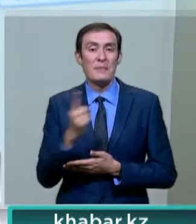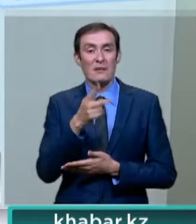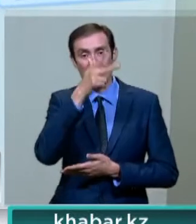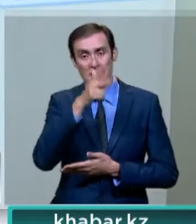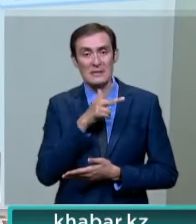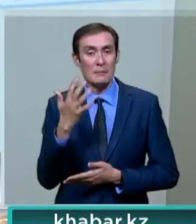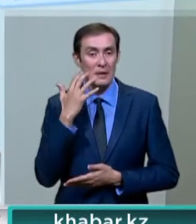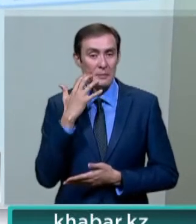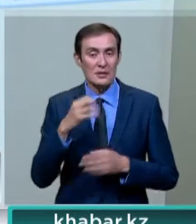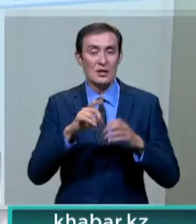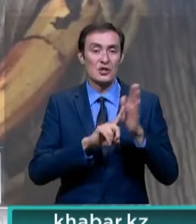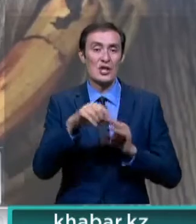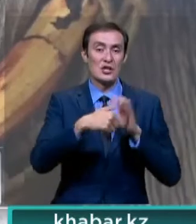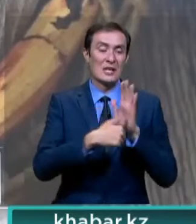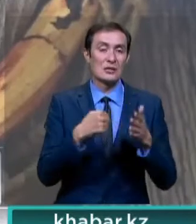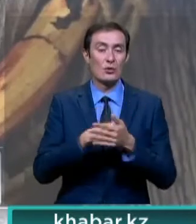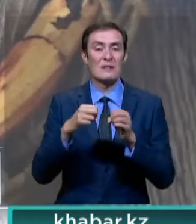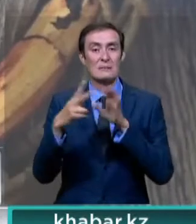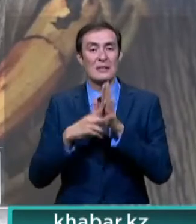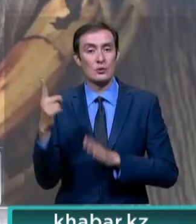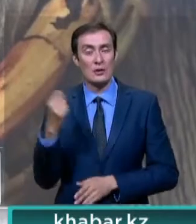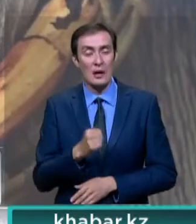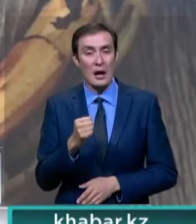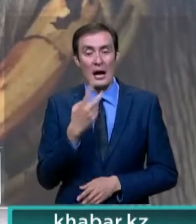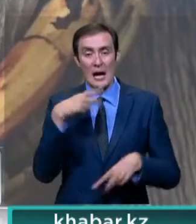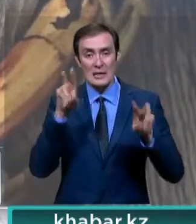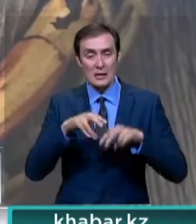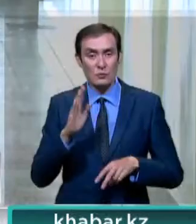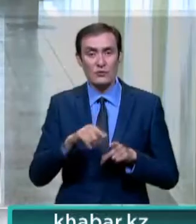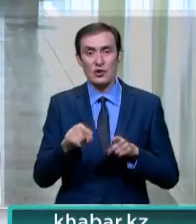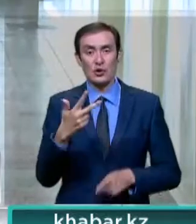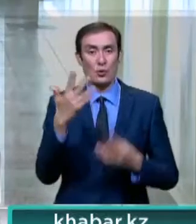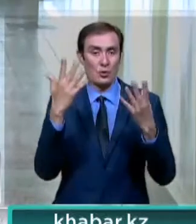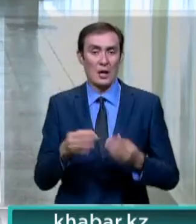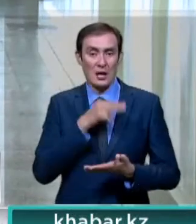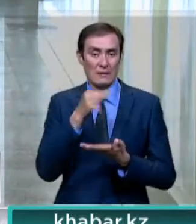триместр беременности, 16 по 18 неделю, а диагноз ставят за 3 дня.